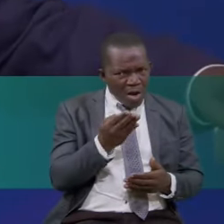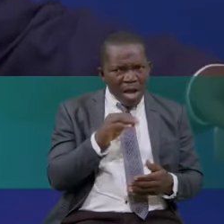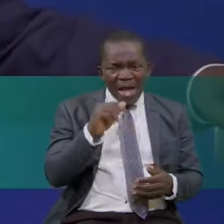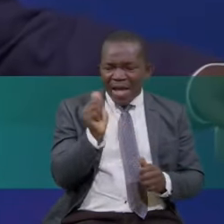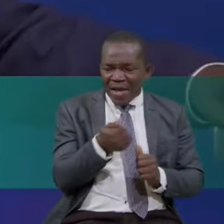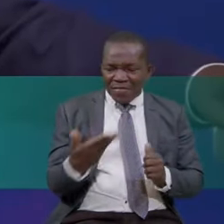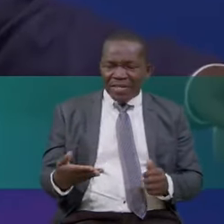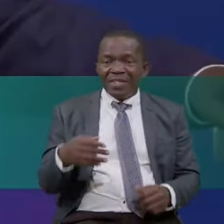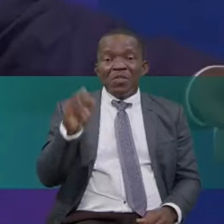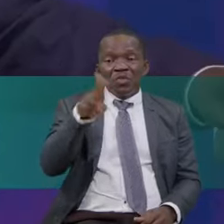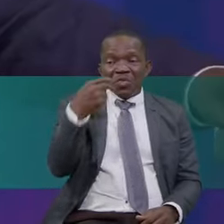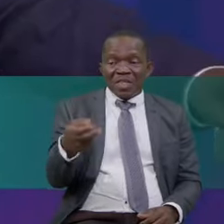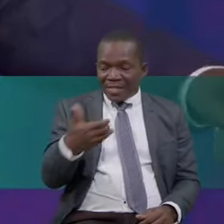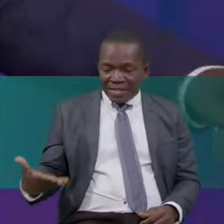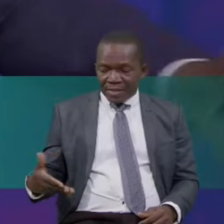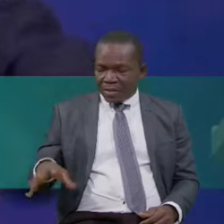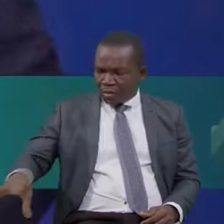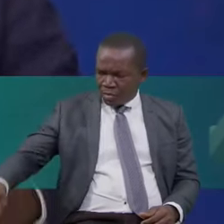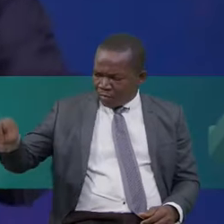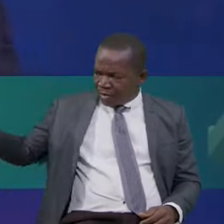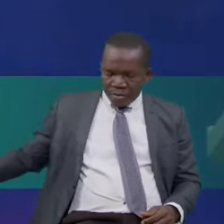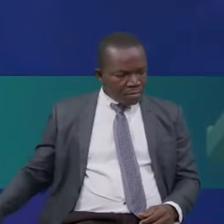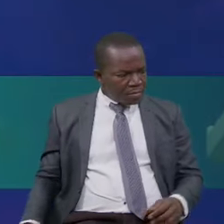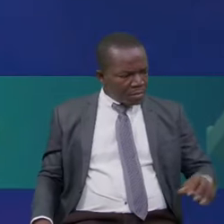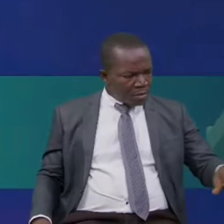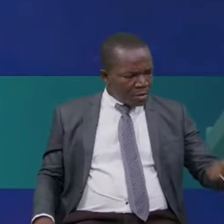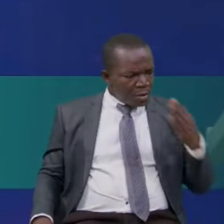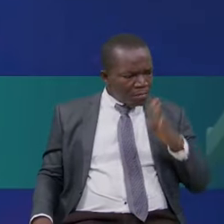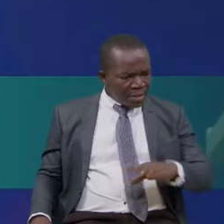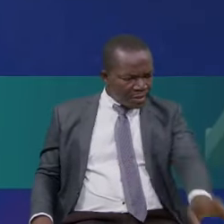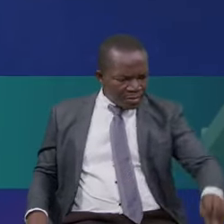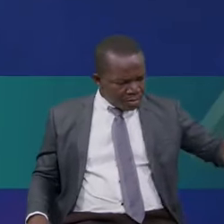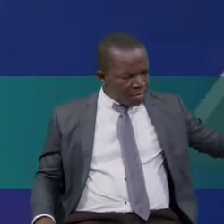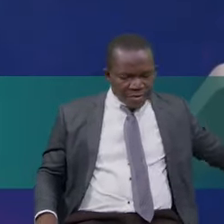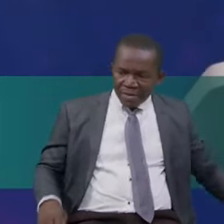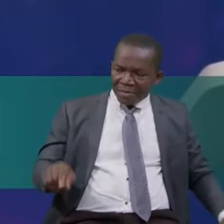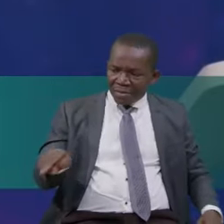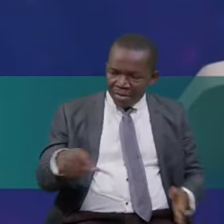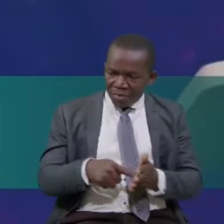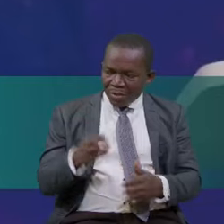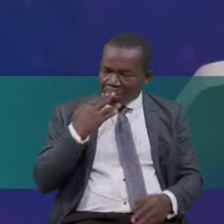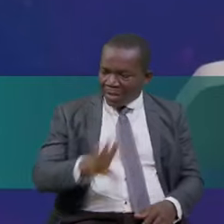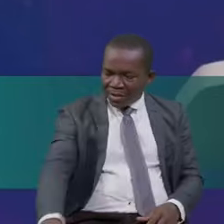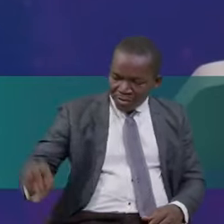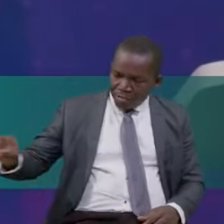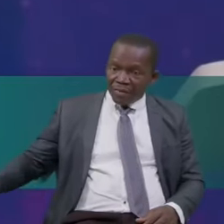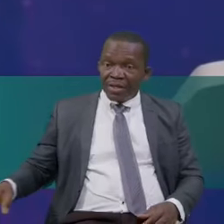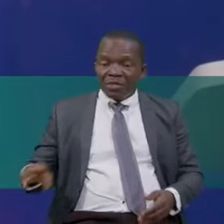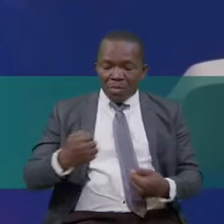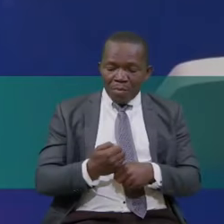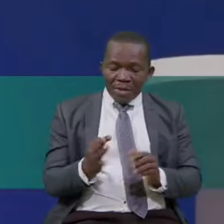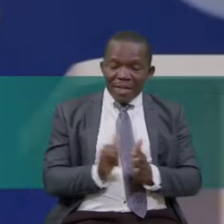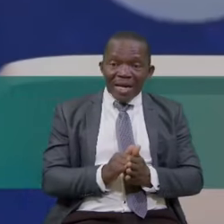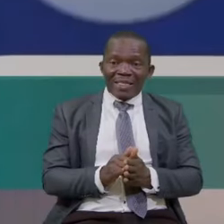poids dépasse le poids convenu dans l'avion vous devez encore ôter et maintenant vous soulevez maintenant vous